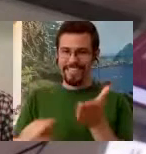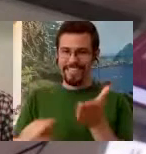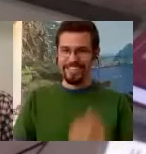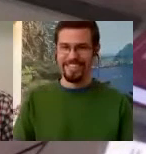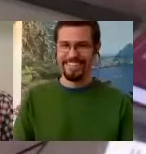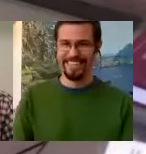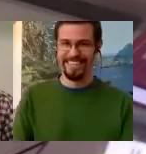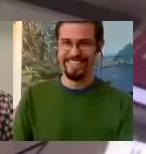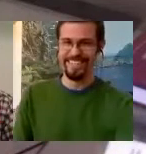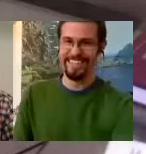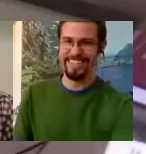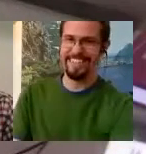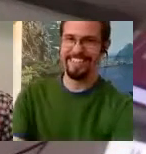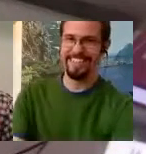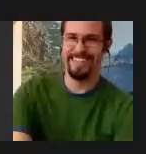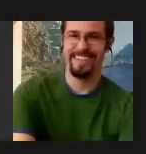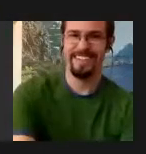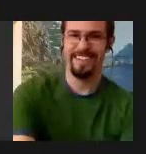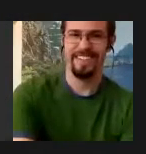Yeah, that's true.